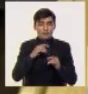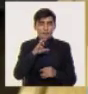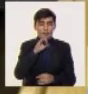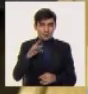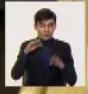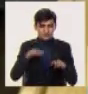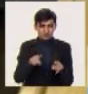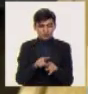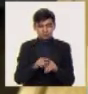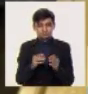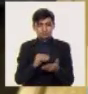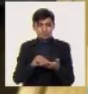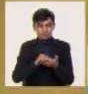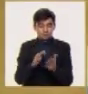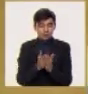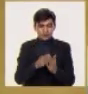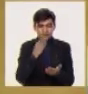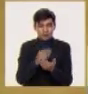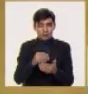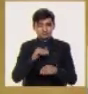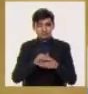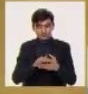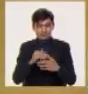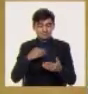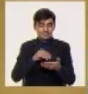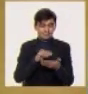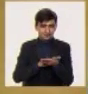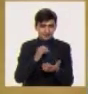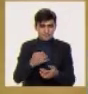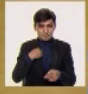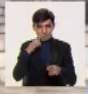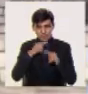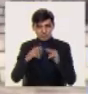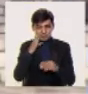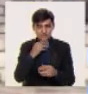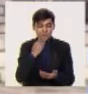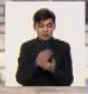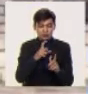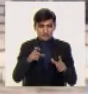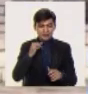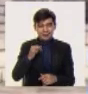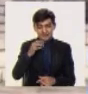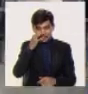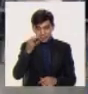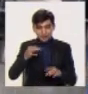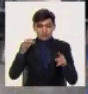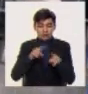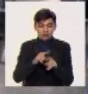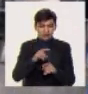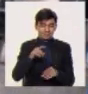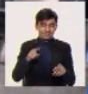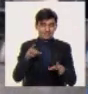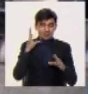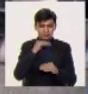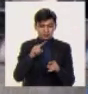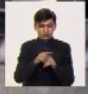необходимо оставлять в журнале регистрации свои данные. Боюсь, что потеряем часть клиентов. В Германии тоже недоумевают, почему немцы